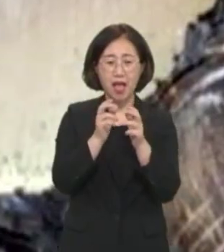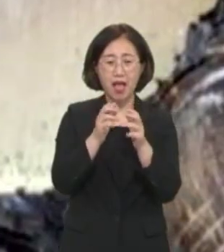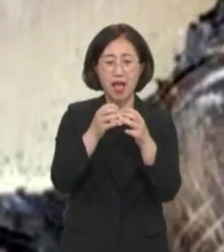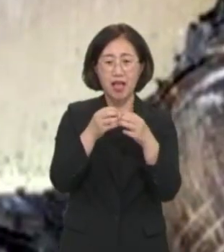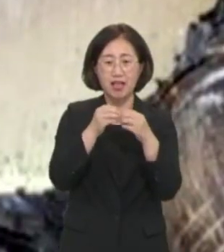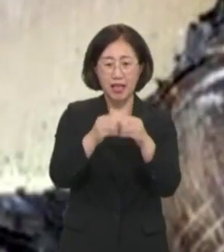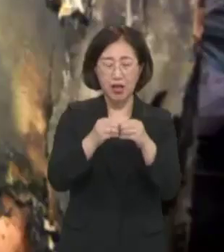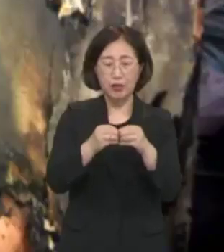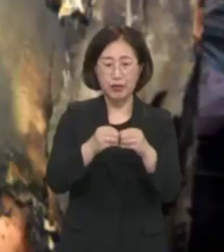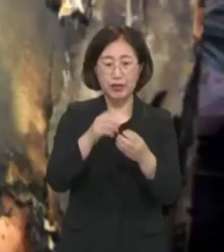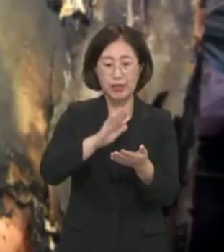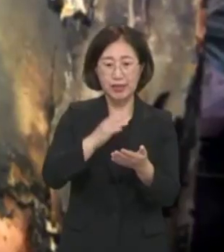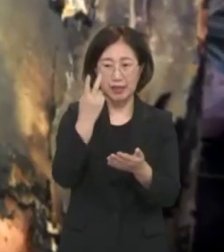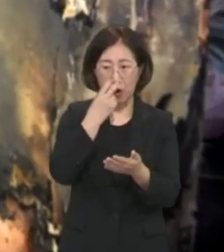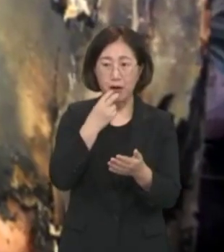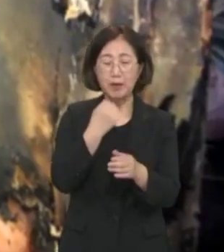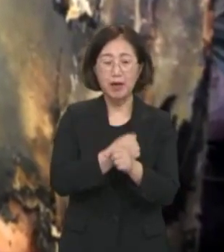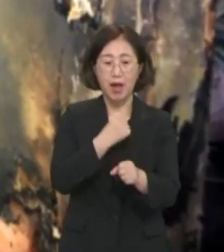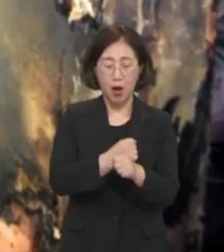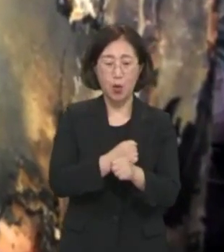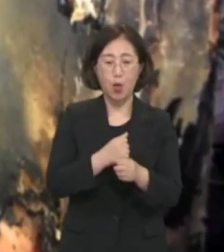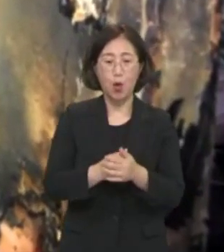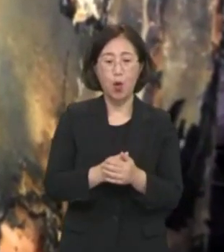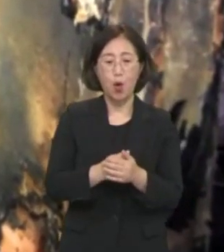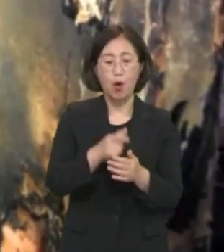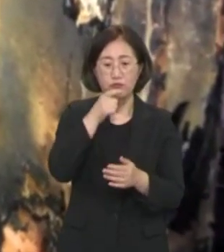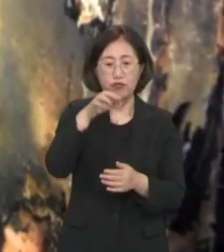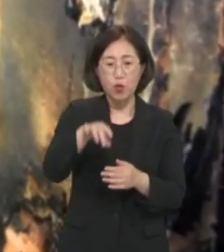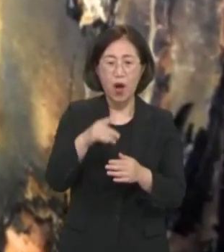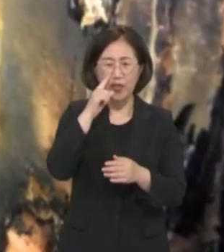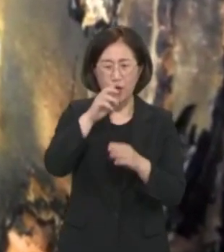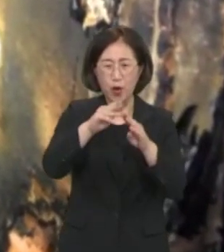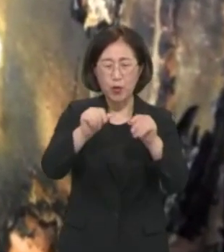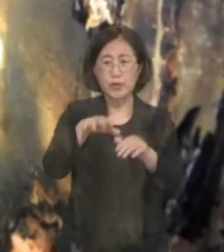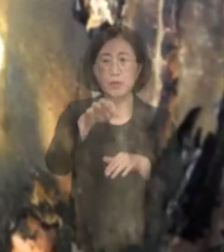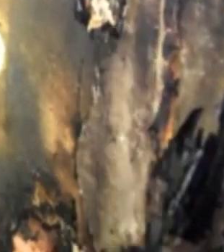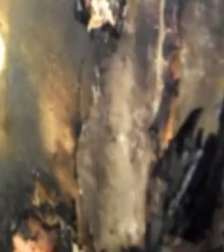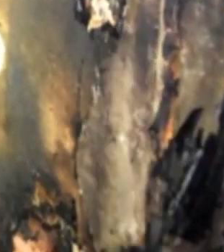습기나 먼지가 쌓이기 쉬운 노출된 곳은 설치를 자제하라고 당부했습니다.